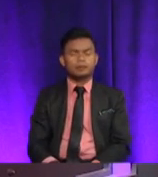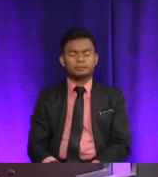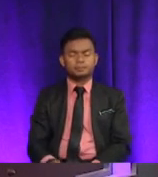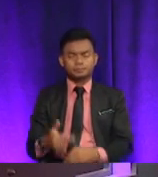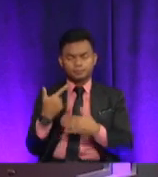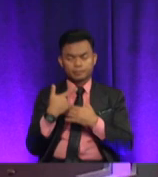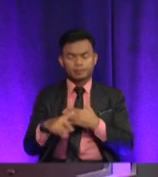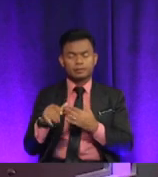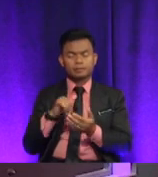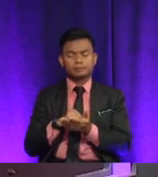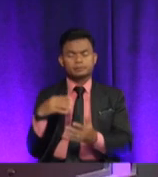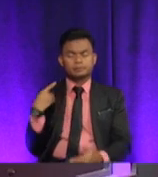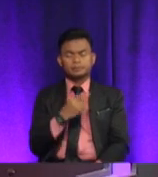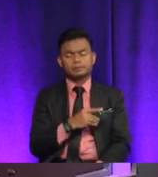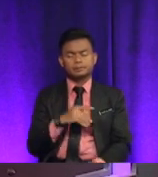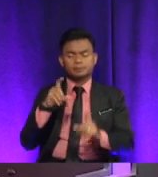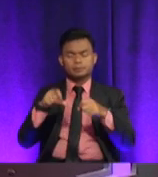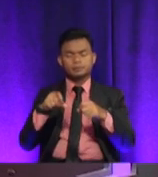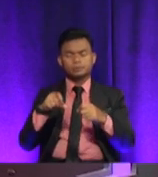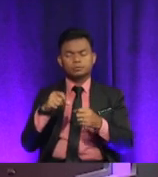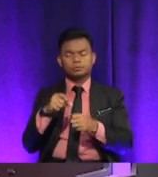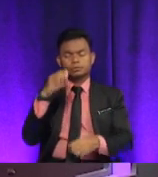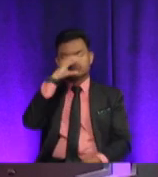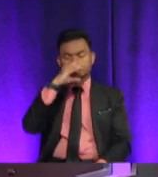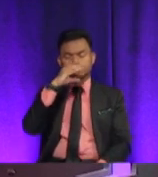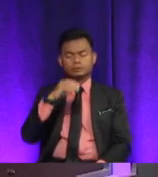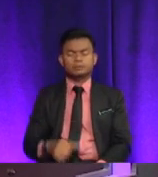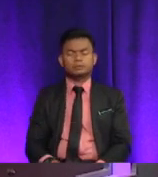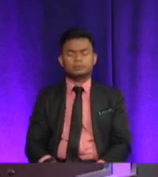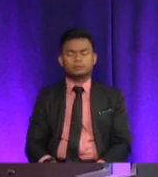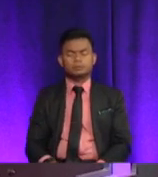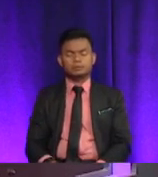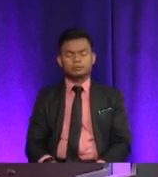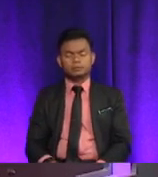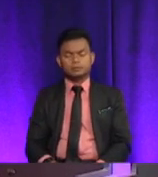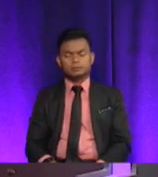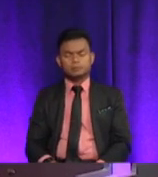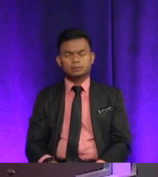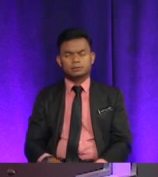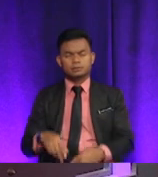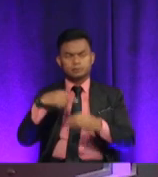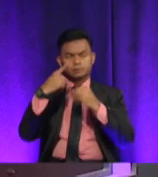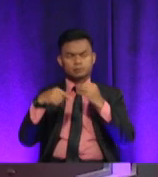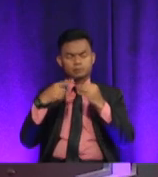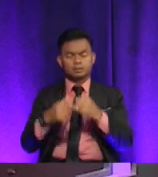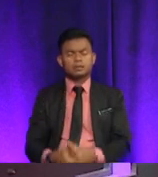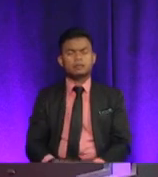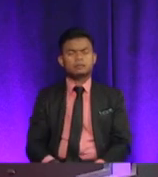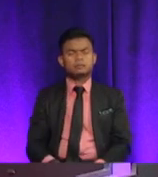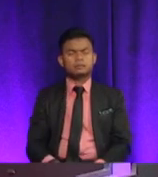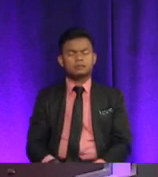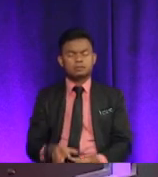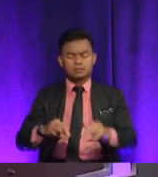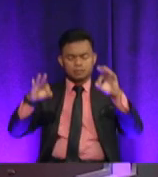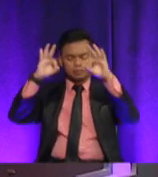kena Berikan contoh contoh cari kaitan rangkap mana yang menceritakan tentang kisah